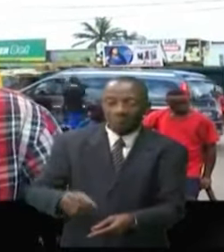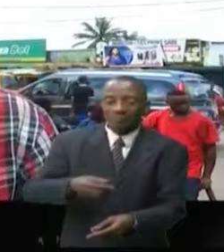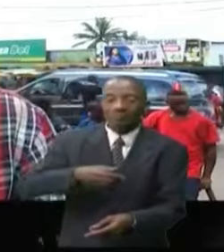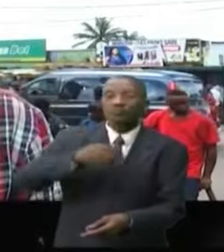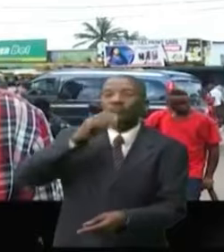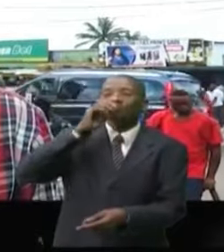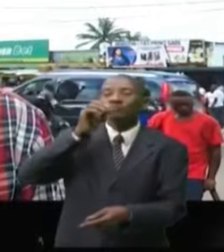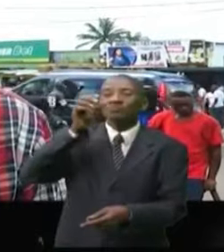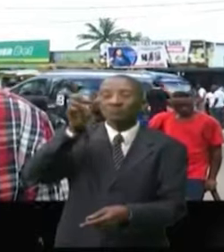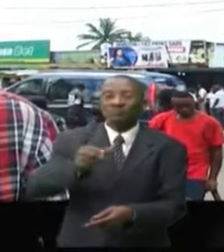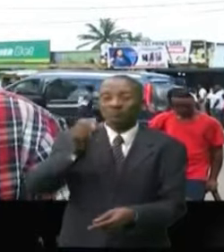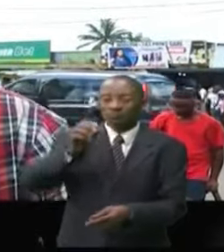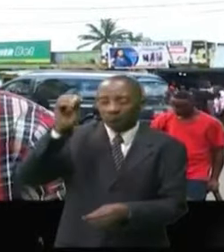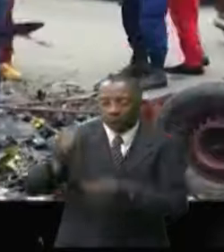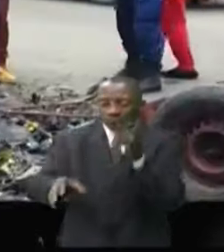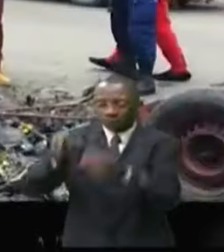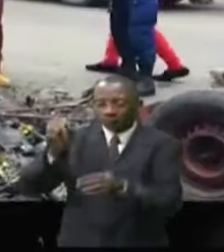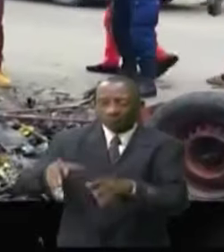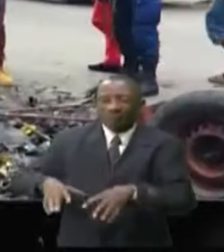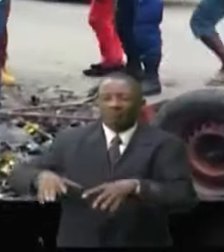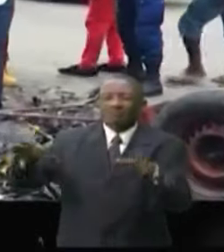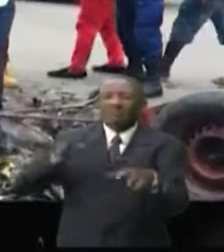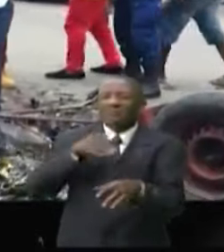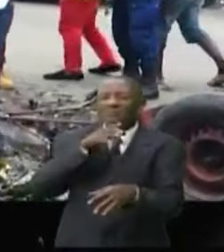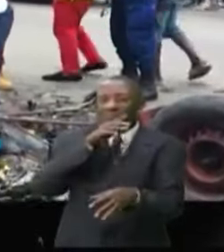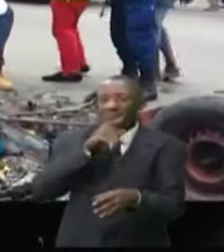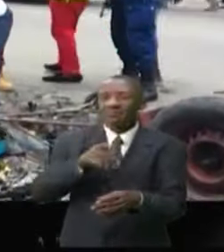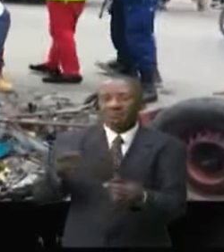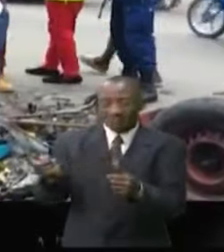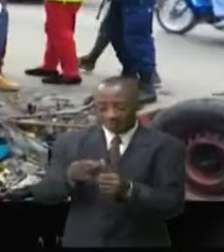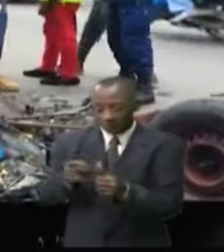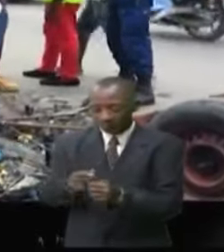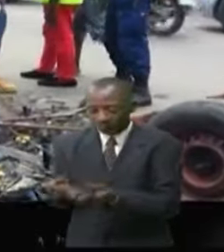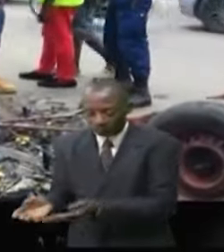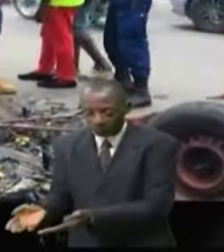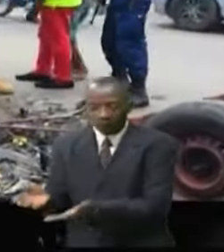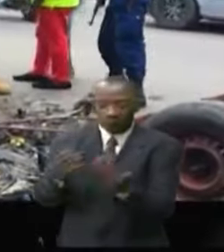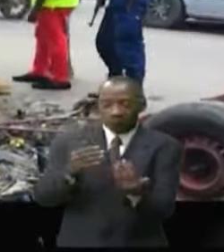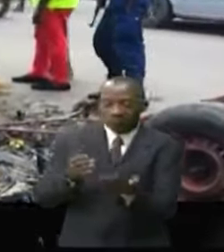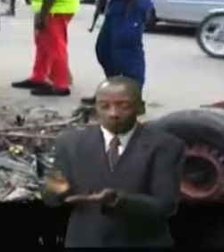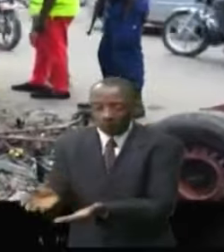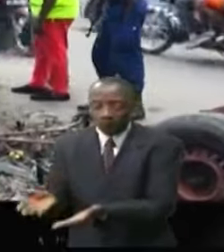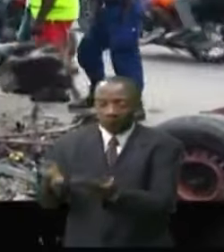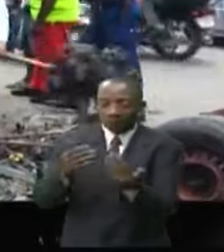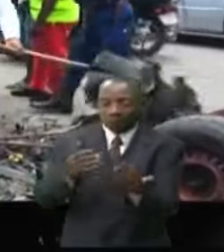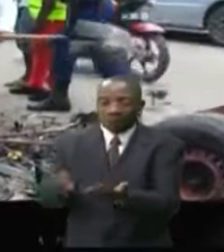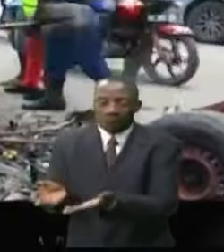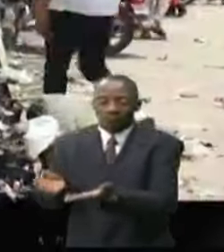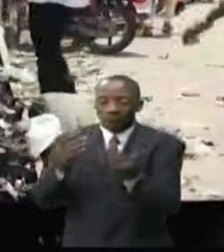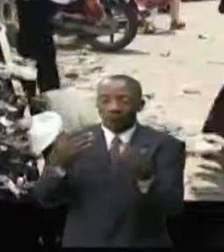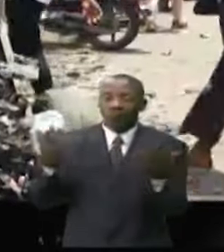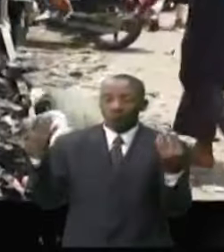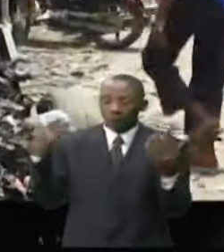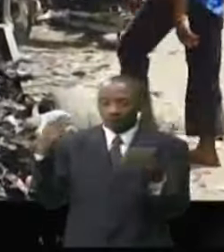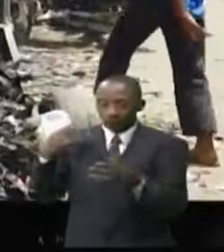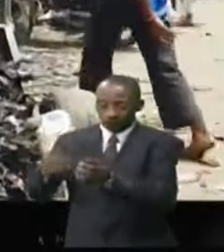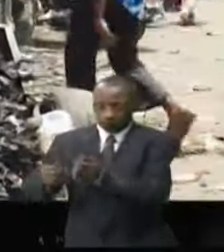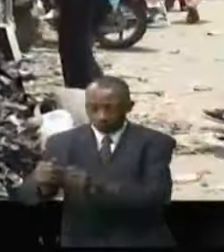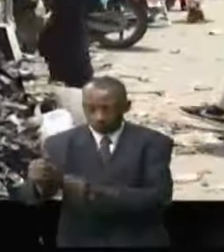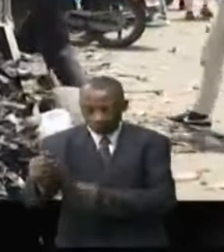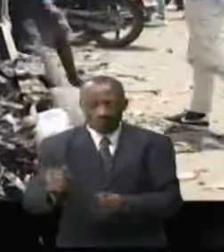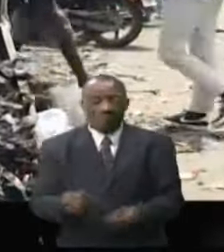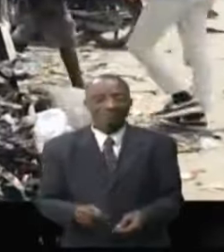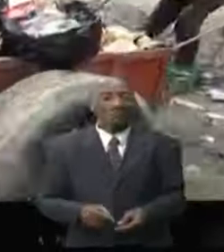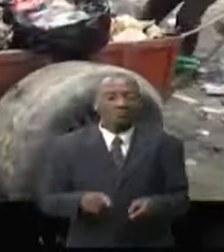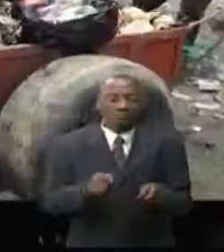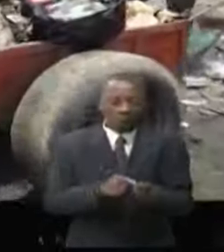euh qui qui habitent les les les alentours du rondp de lupen de prendre conscience le canivau n'est pas